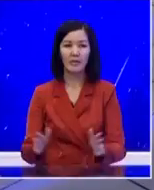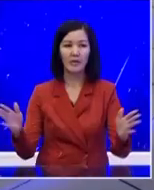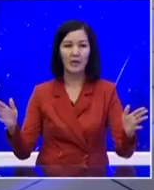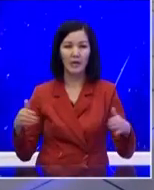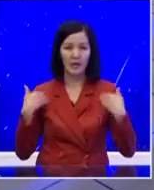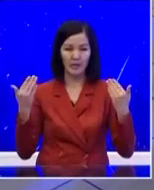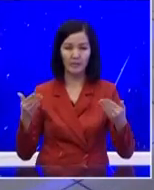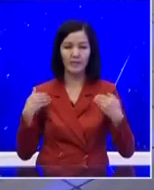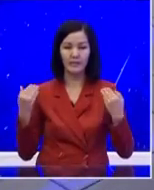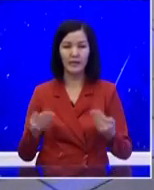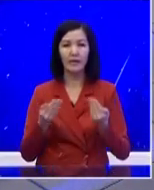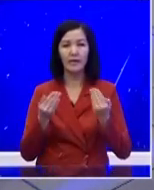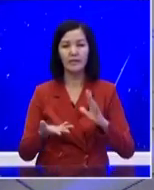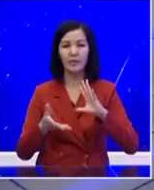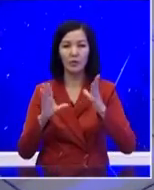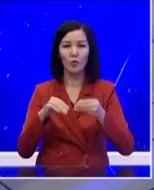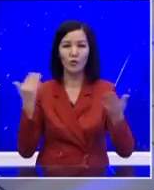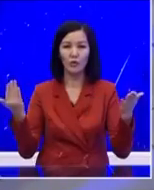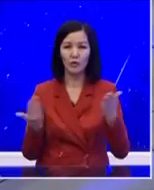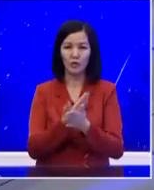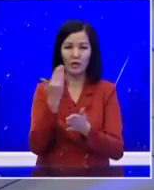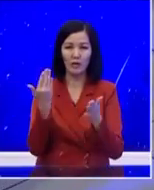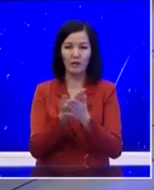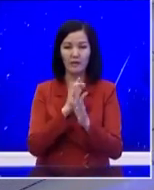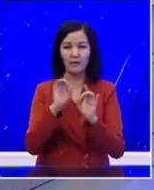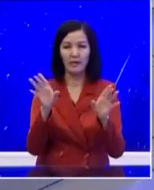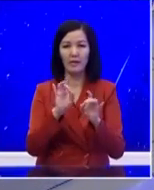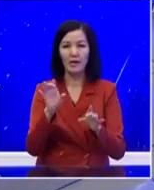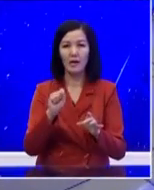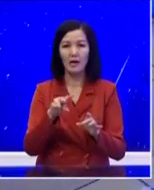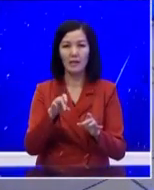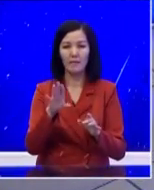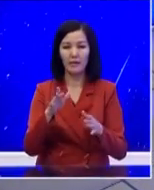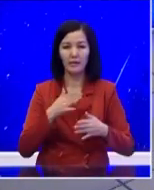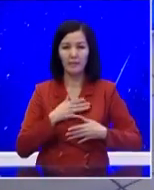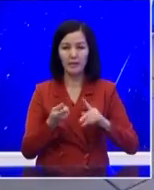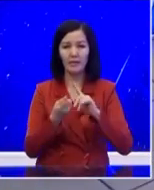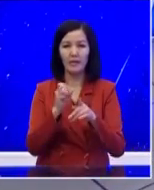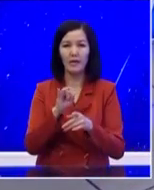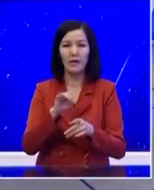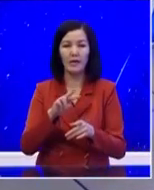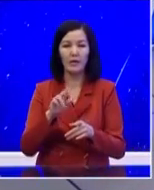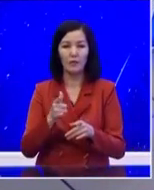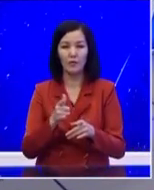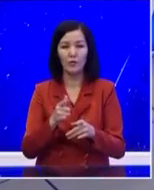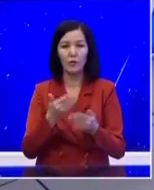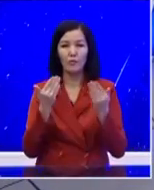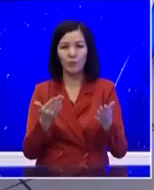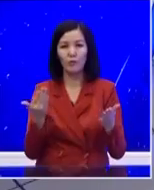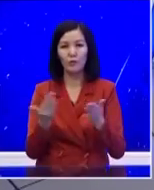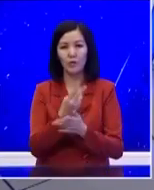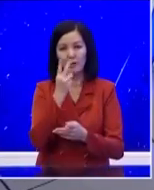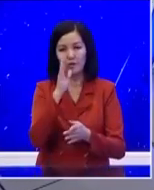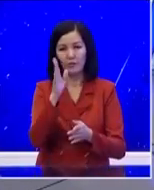Ассаламу алейкум, қадірменді көрермен. Тікелей эфирде қорытынды жаңалықтары студияда Алмат Хамид, сурдодармада Айгүл Жұмашқызы. Бүгінгі